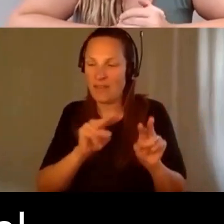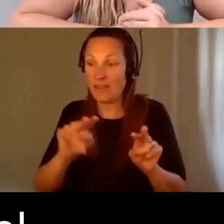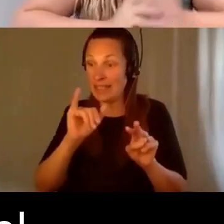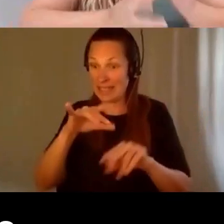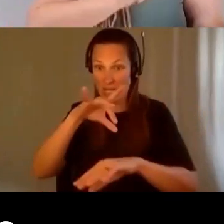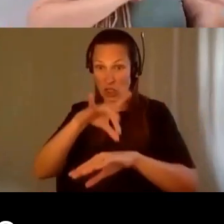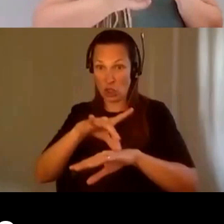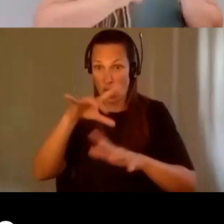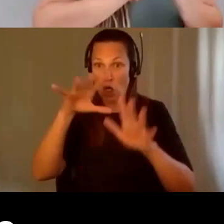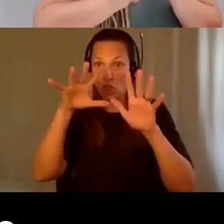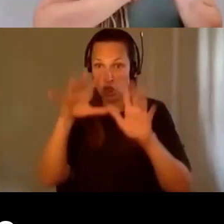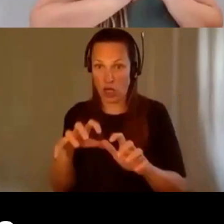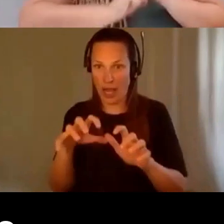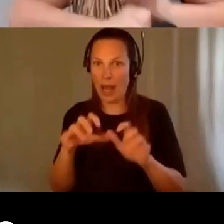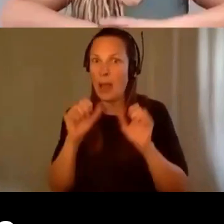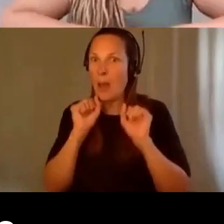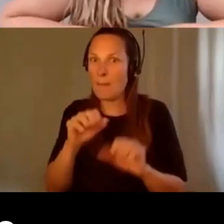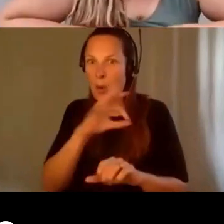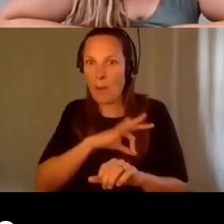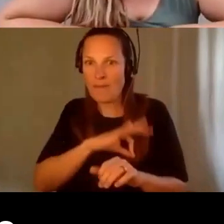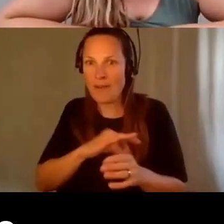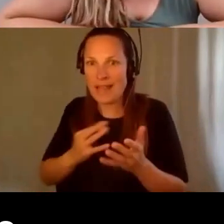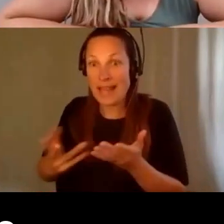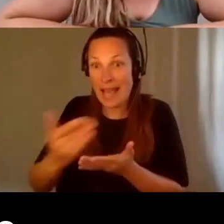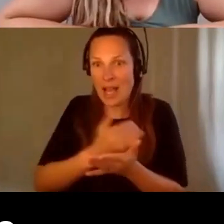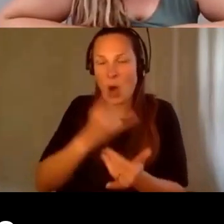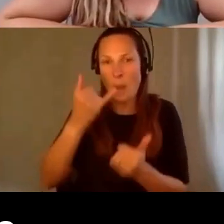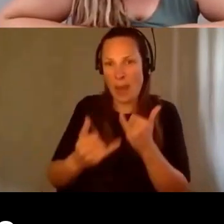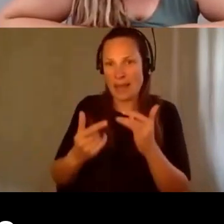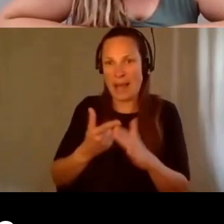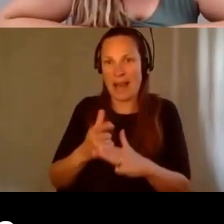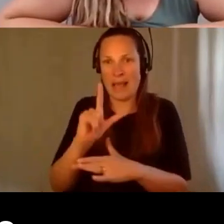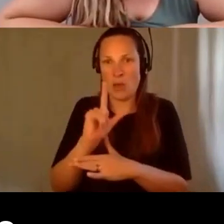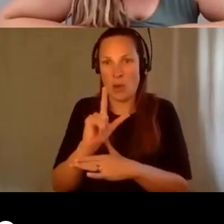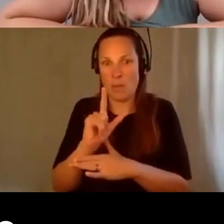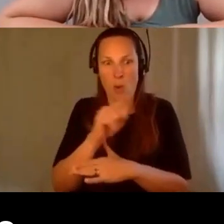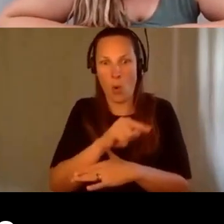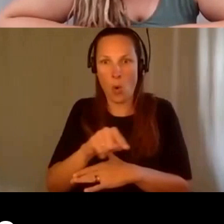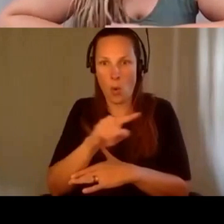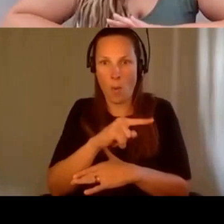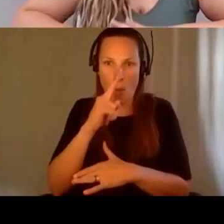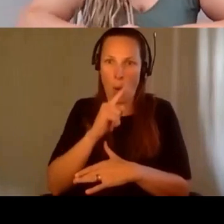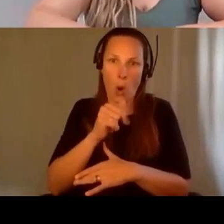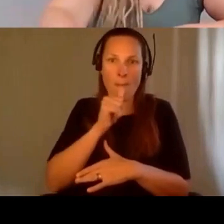qu'on va peut-être récolter nos derniers petits légumes qui ne vont pas résister à ce gel-là.